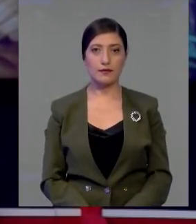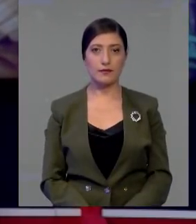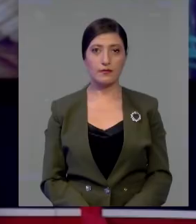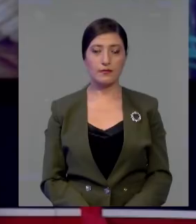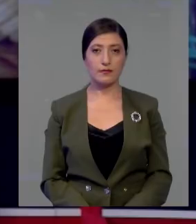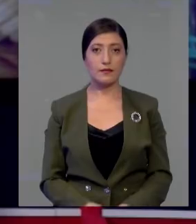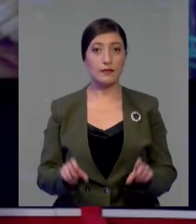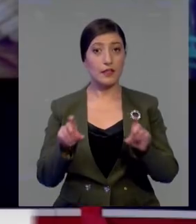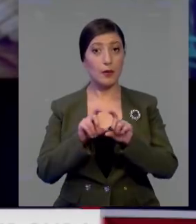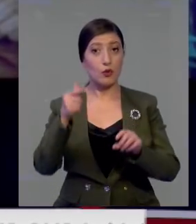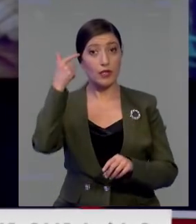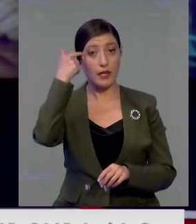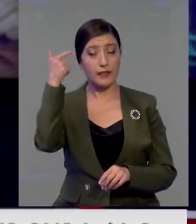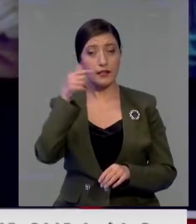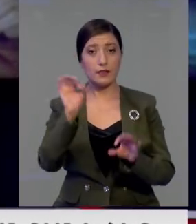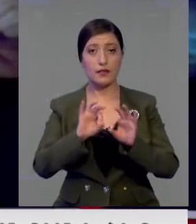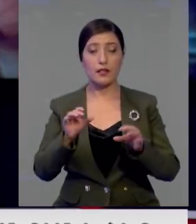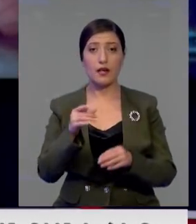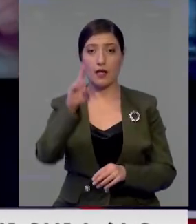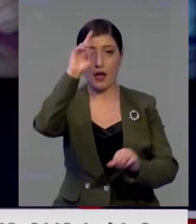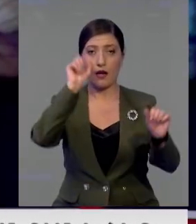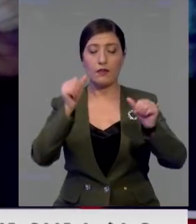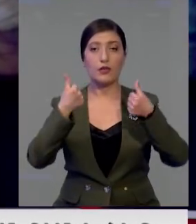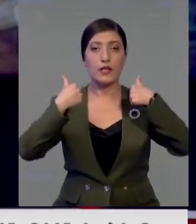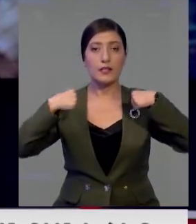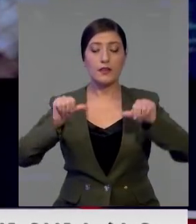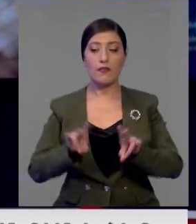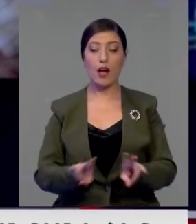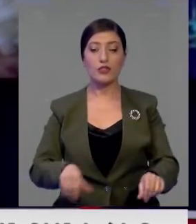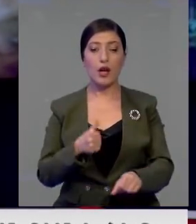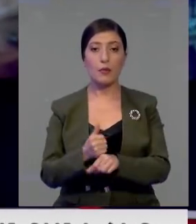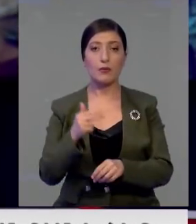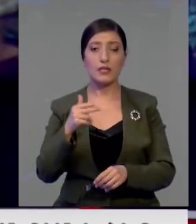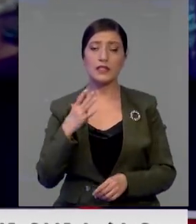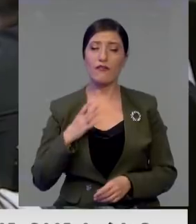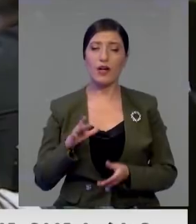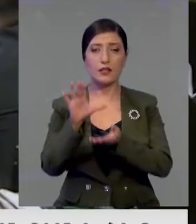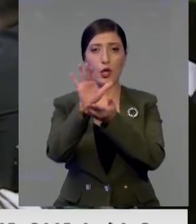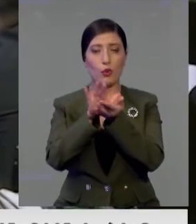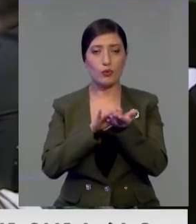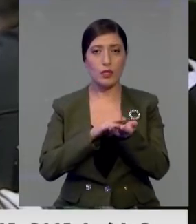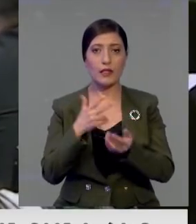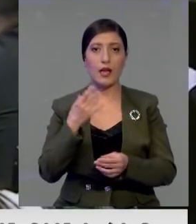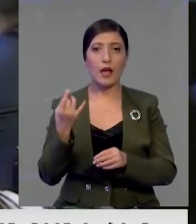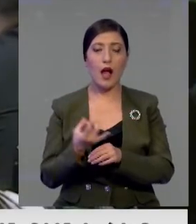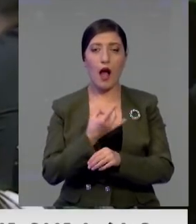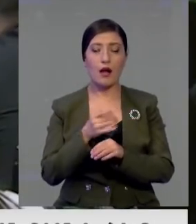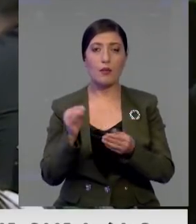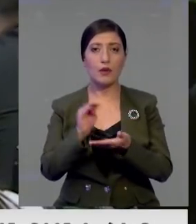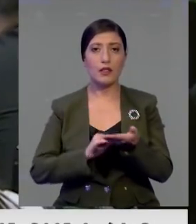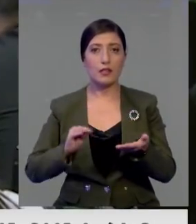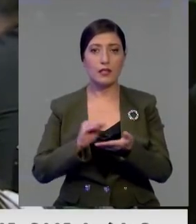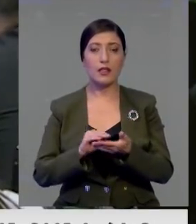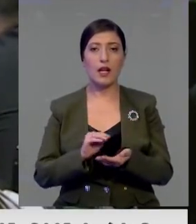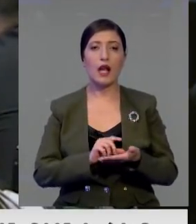Վերադառնանք դպրոցական գիտելիքներին։ Կառավարության նիստին վարչապետ Փաշինյանը ստիպված է եղել ներողություն խնդրել։ Նա 3 անգամ կրկնել է, թե քննարկումը